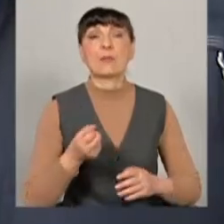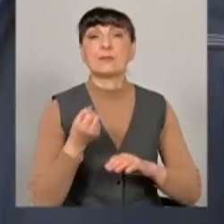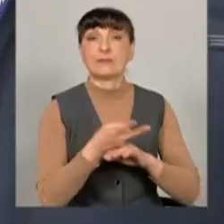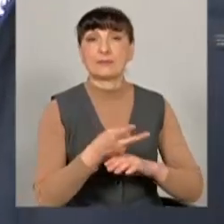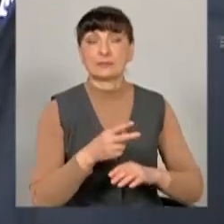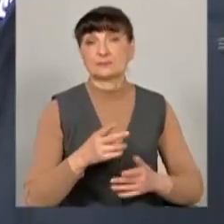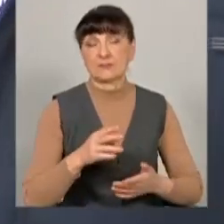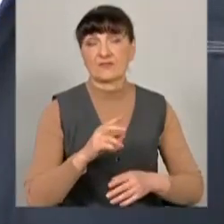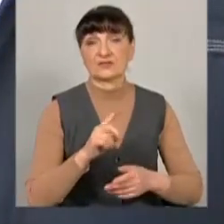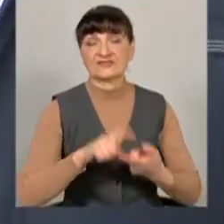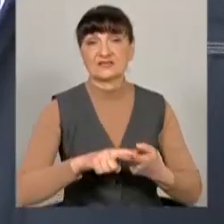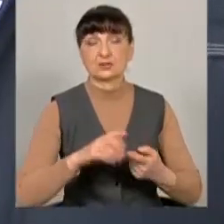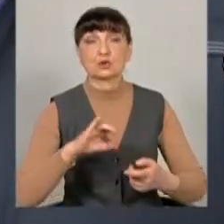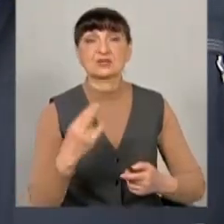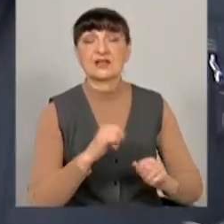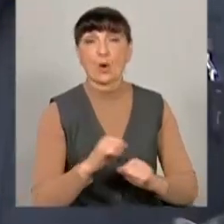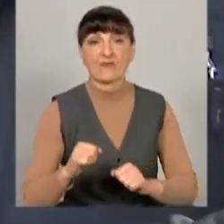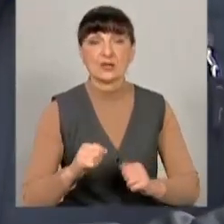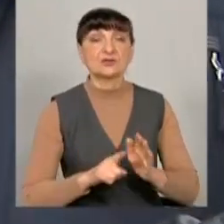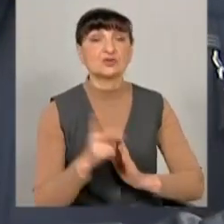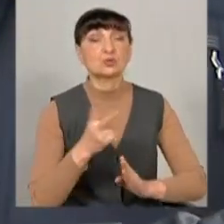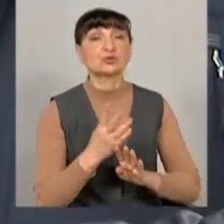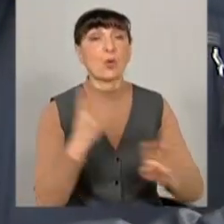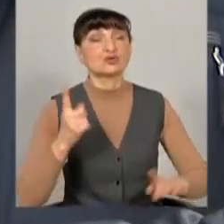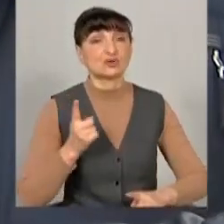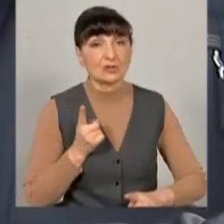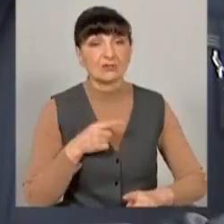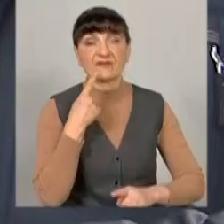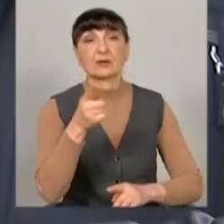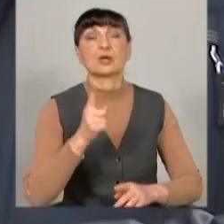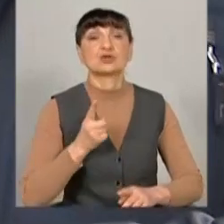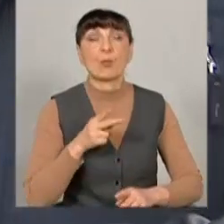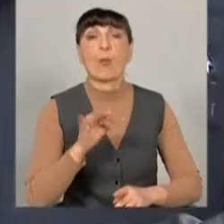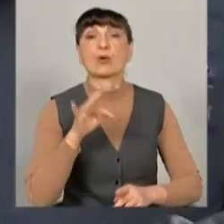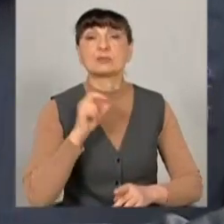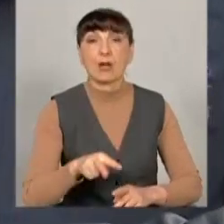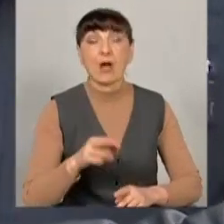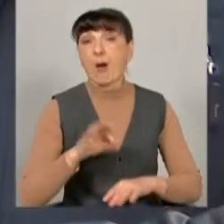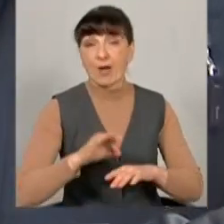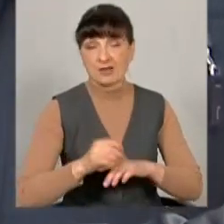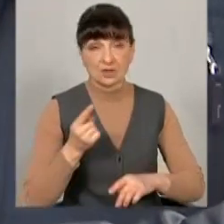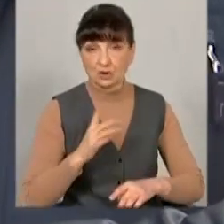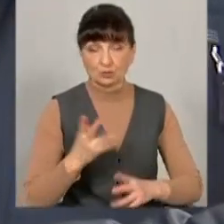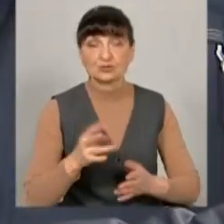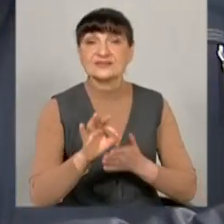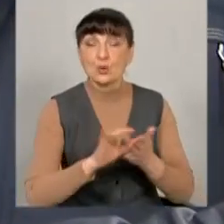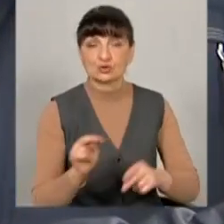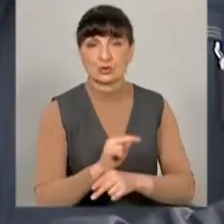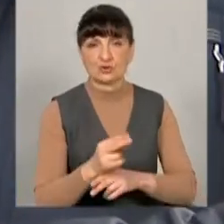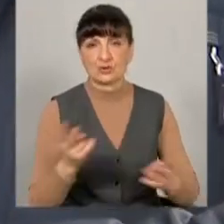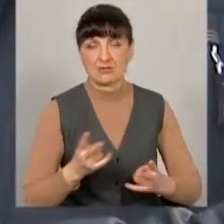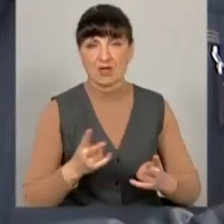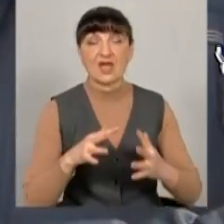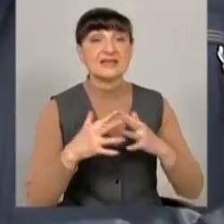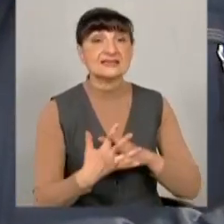рамках социально-медицинского страхования. Сначала нужно ждать очередь. Говорят, ждите портал. Болезнь же не ждет. Бывает, что срочно нужно лечение. И в